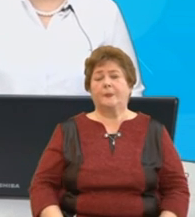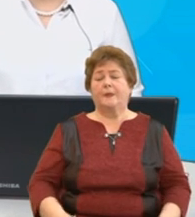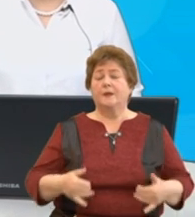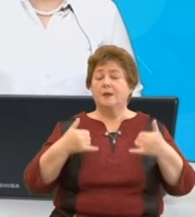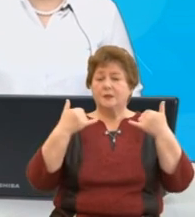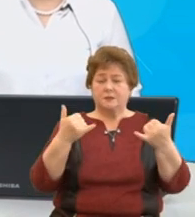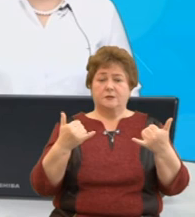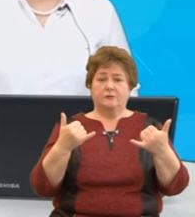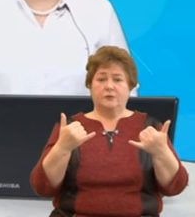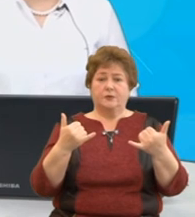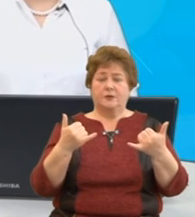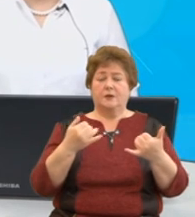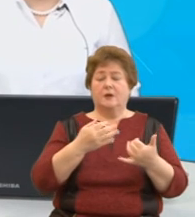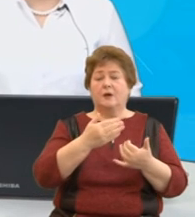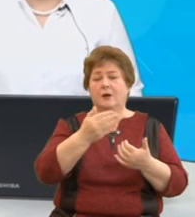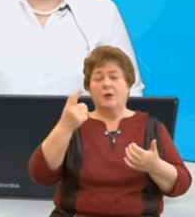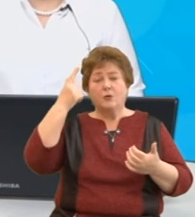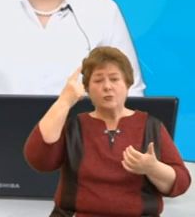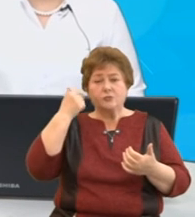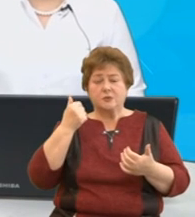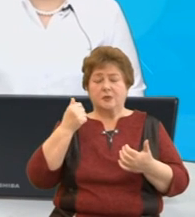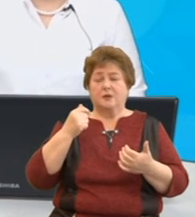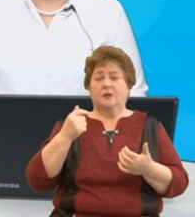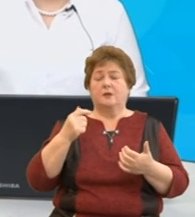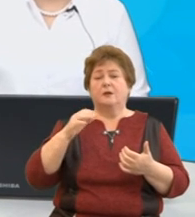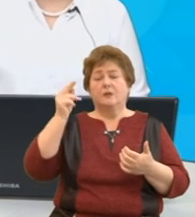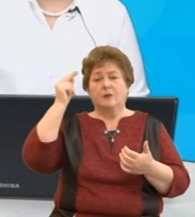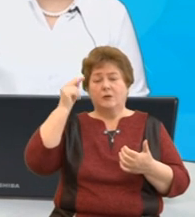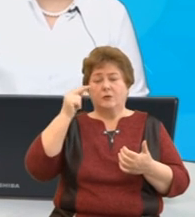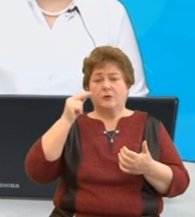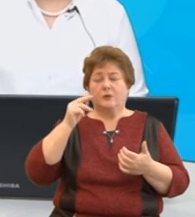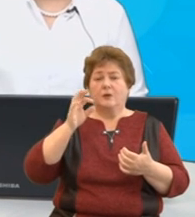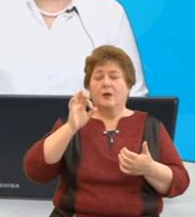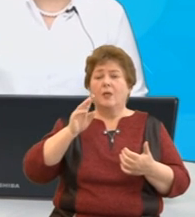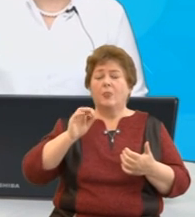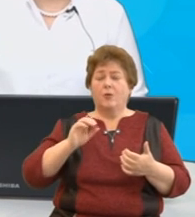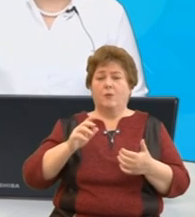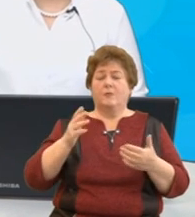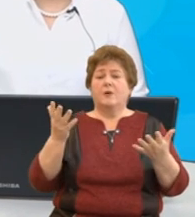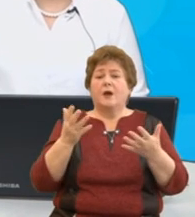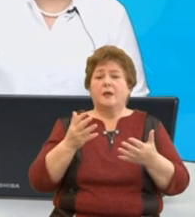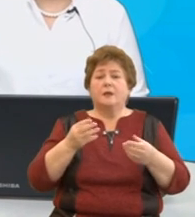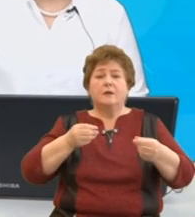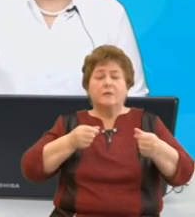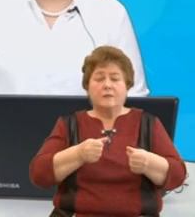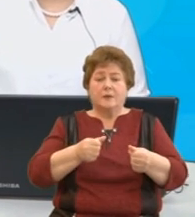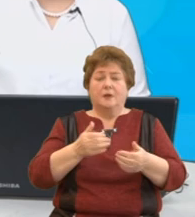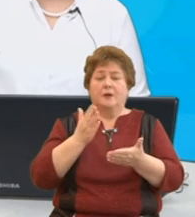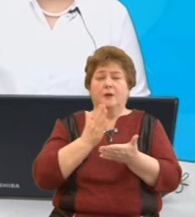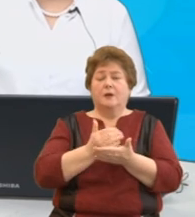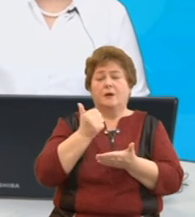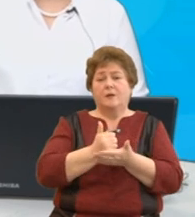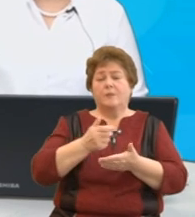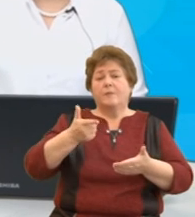сегодня мы узнали с вами на уроке о том какие две главные роли играют